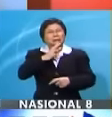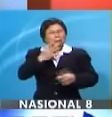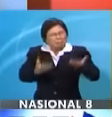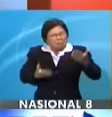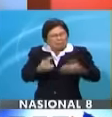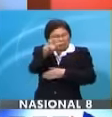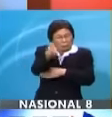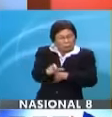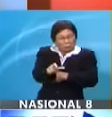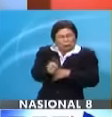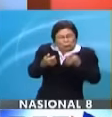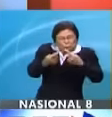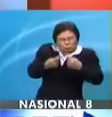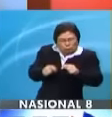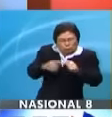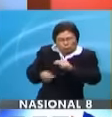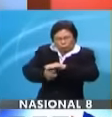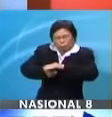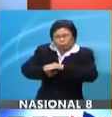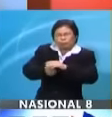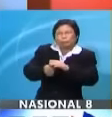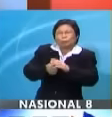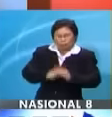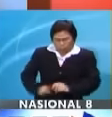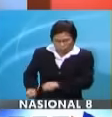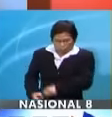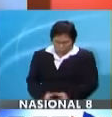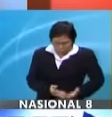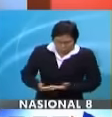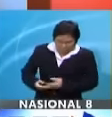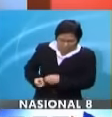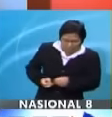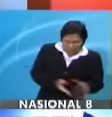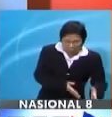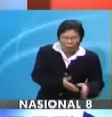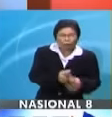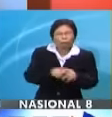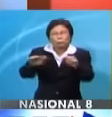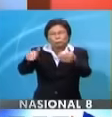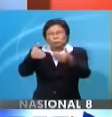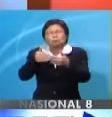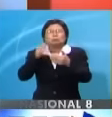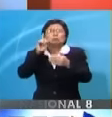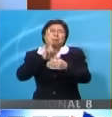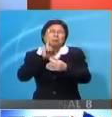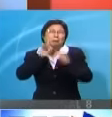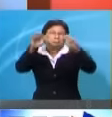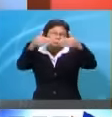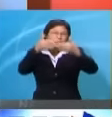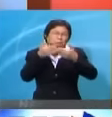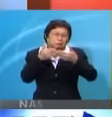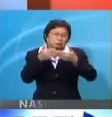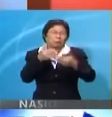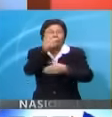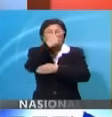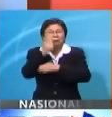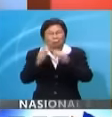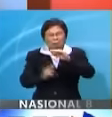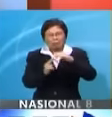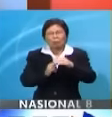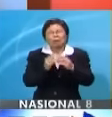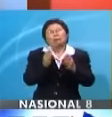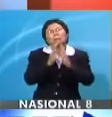suspek cuba menggugurkan kandungan untuk menutup aib. Bagaimanapun, beliau menolak dakwaan sesetengah pihak yang mengaitkan kes itu dengan unsur